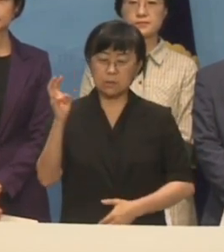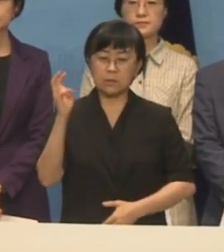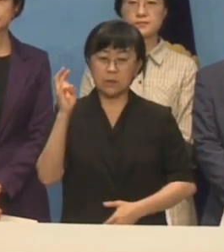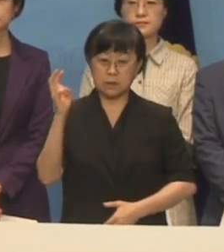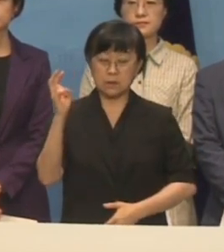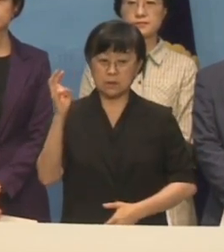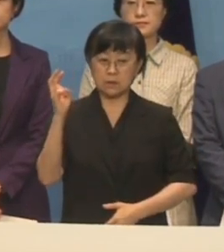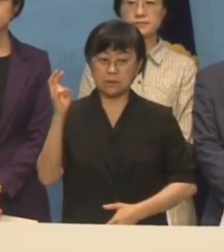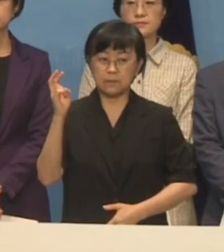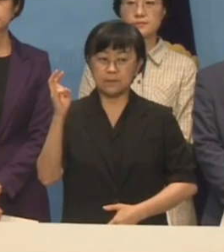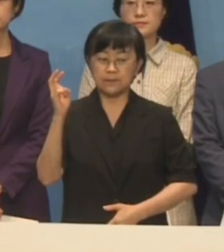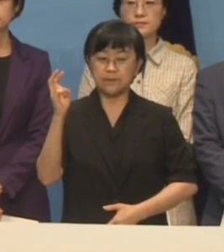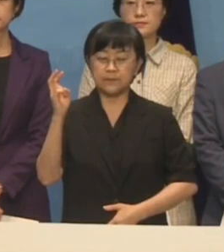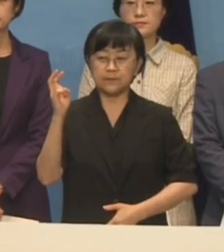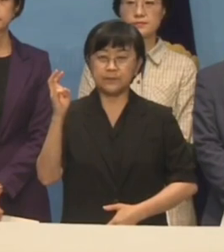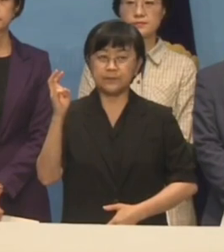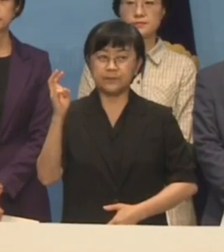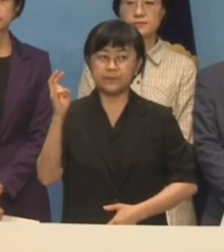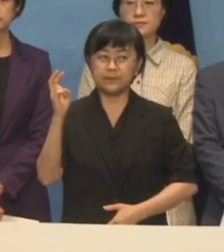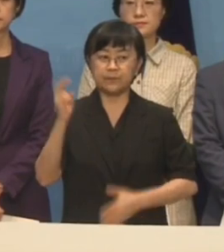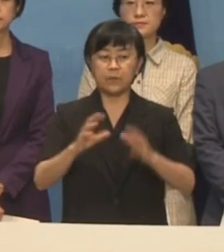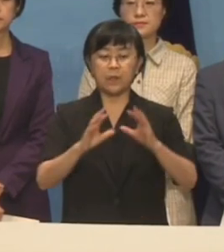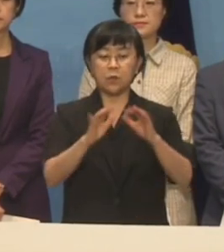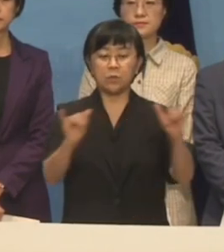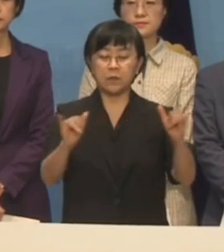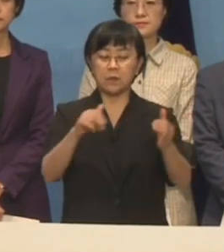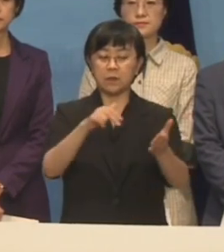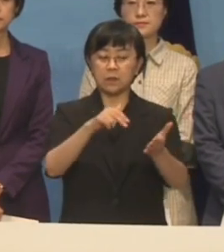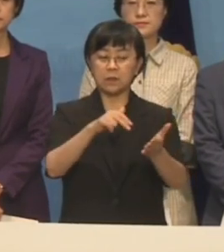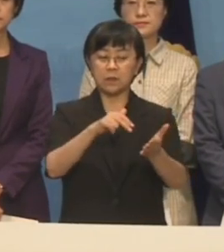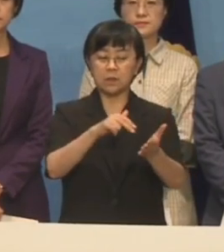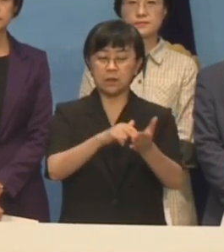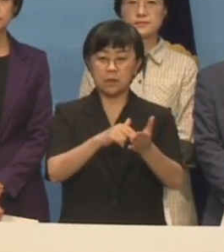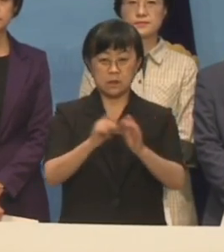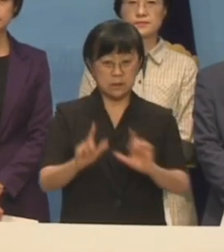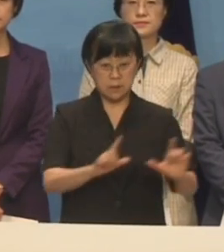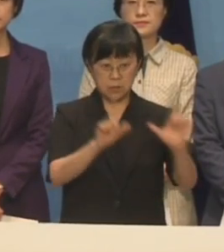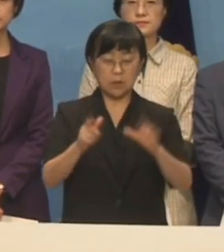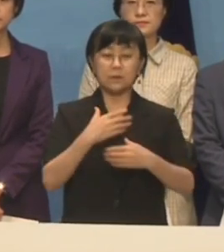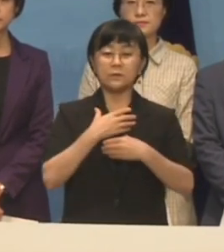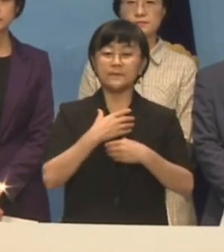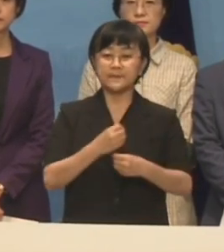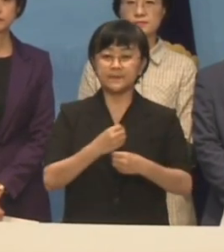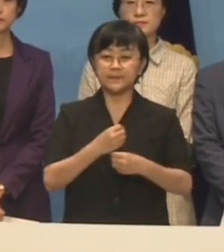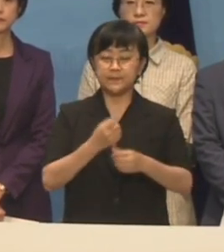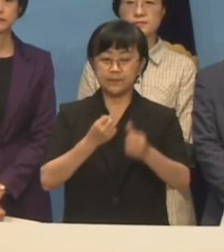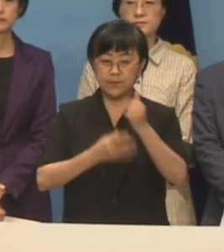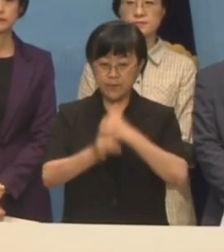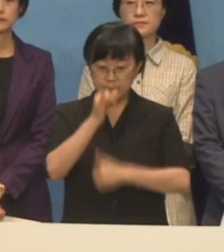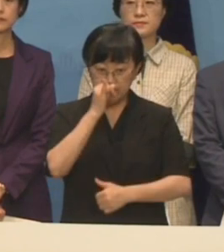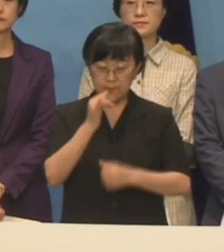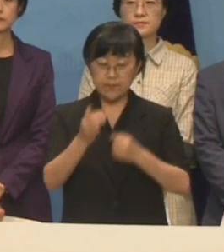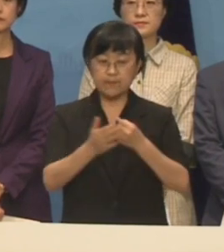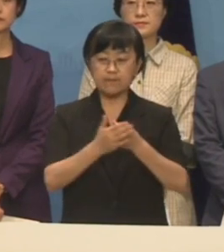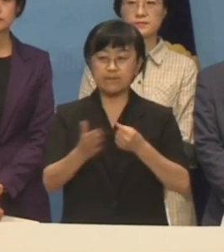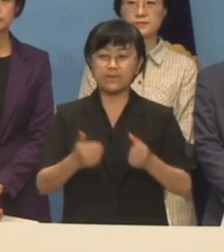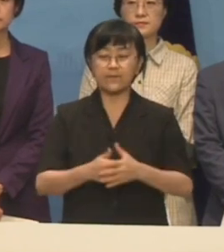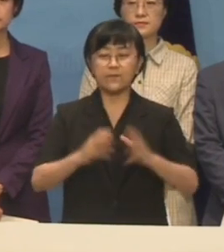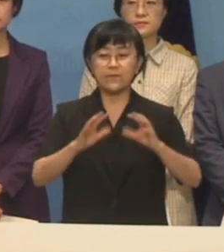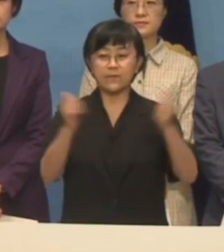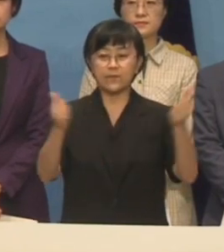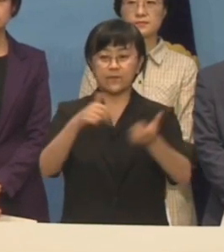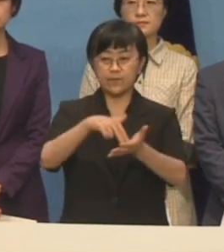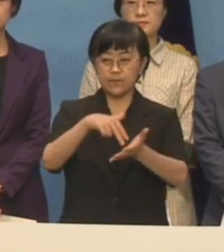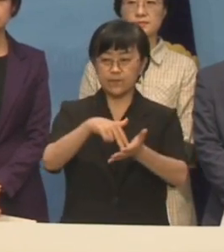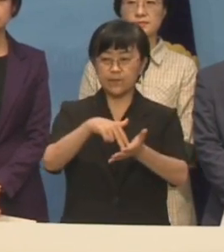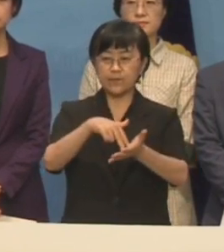것으로 전망이 되고 특히 우리 국민들의 생명과 안전에 영향을 미치는 사안이어서 국회